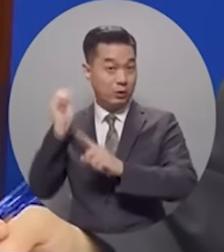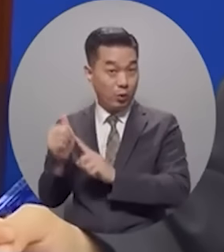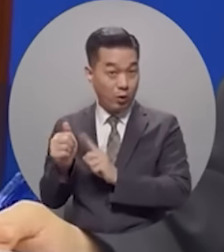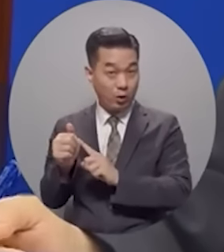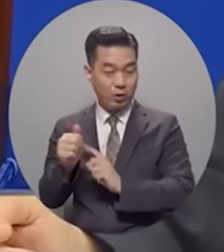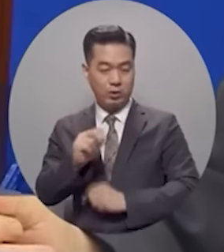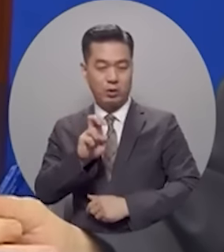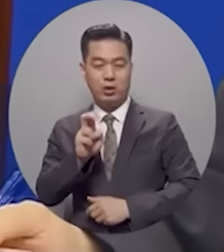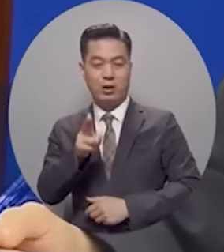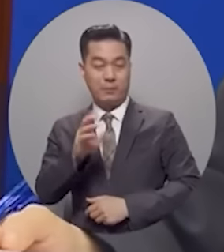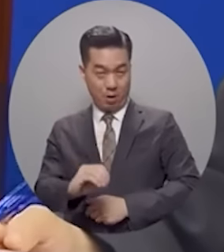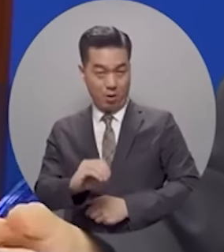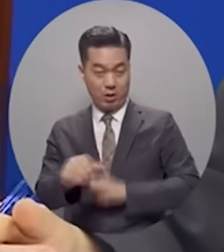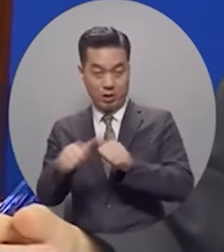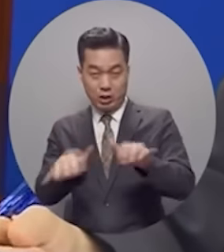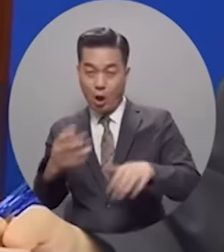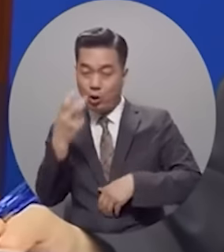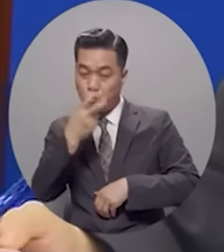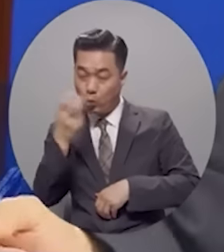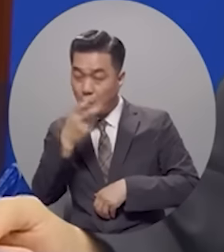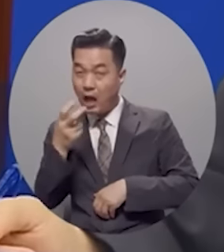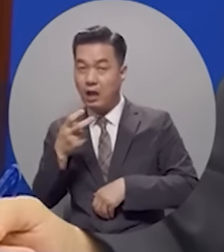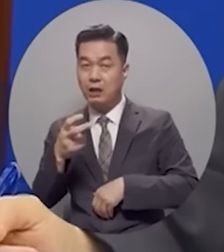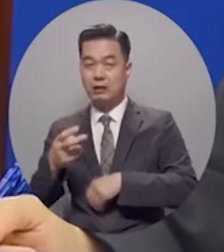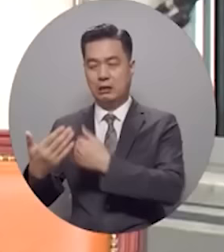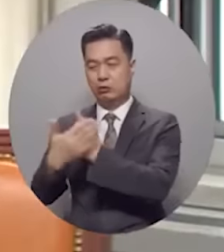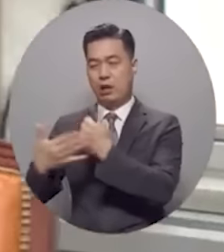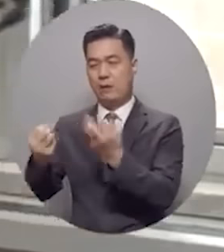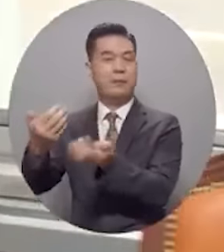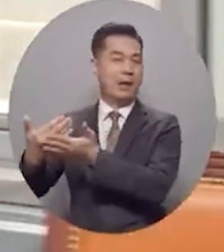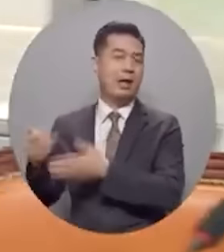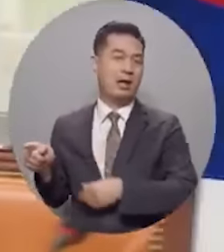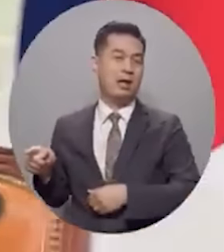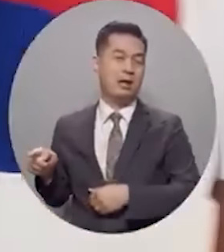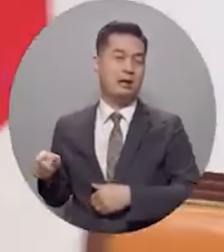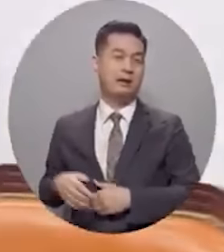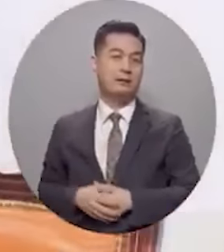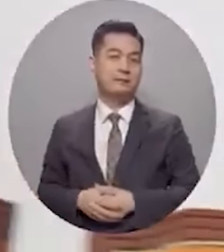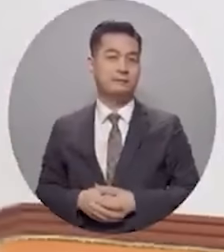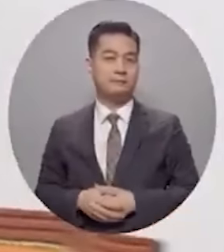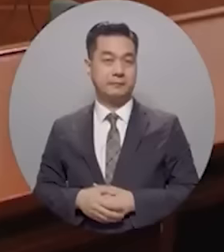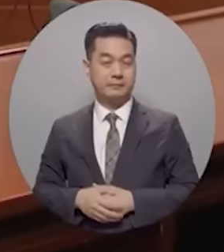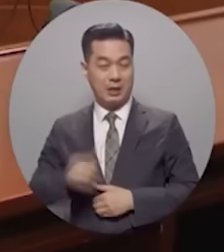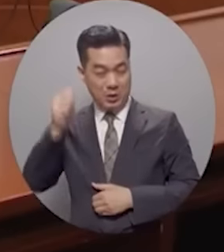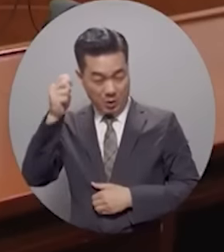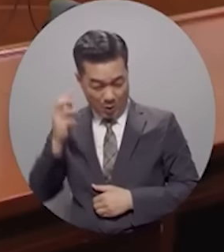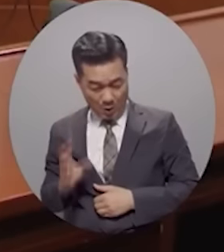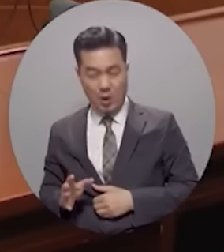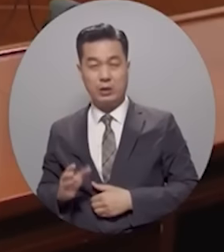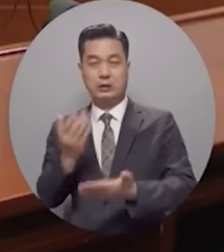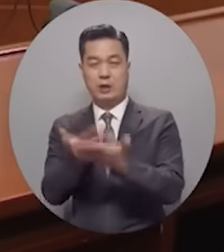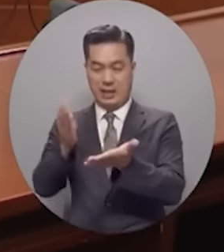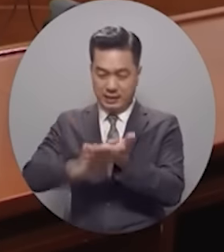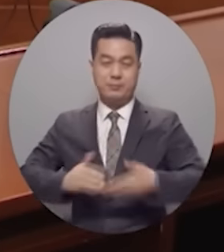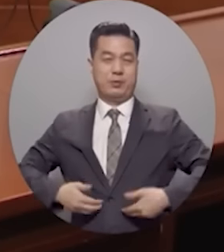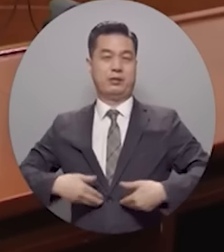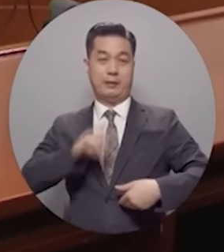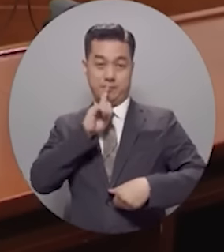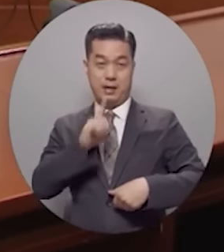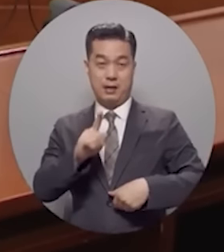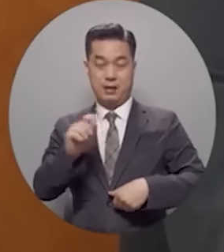씨가 실시한 여론조사의 가장 큰 수혜자입니다. 연일 쇄신을 강조해온 국민의힘 한동훈 대표는